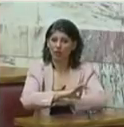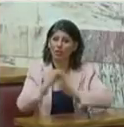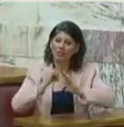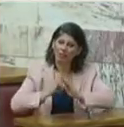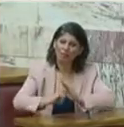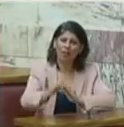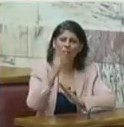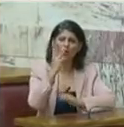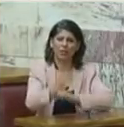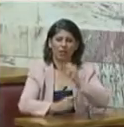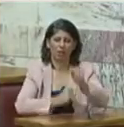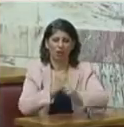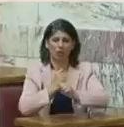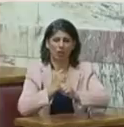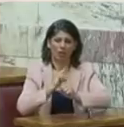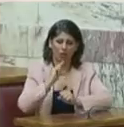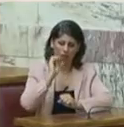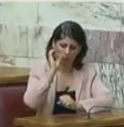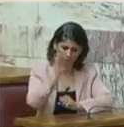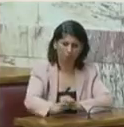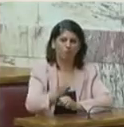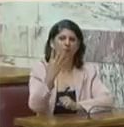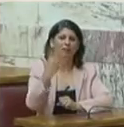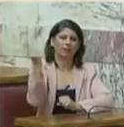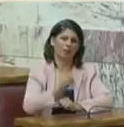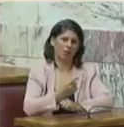τριετίας να φτάσει το 5%.